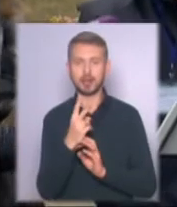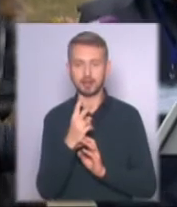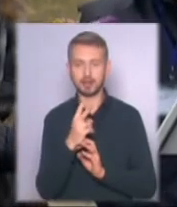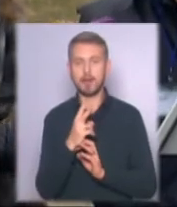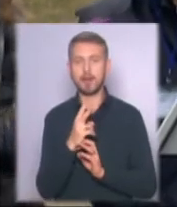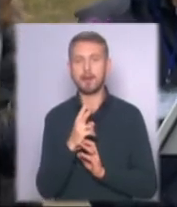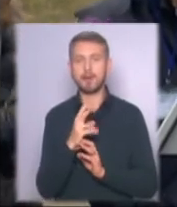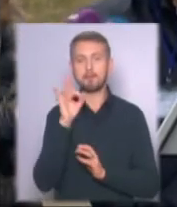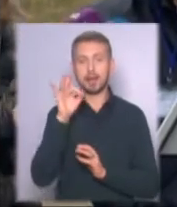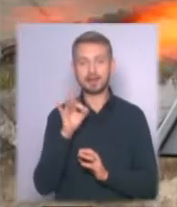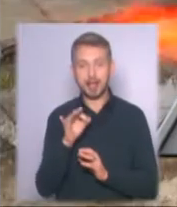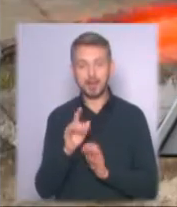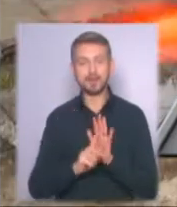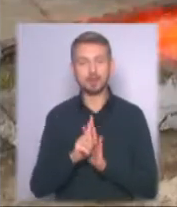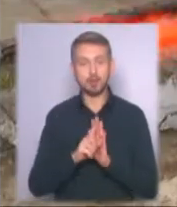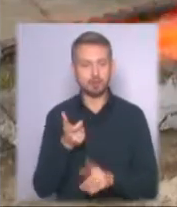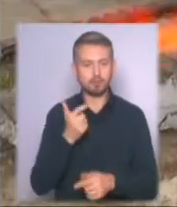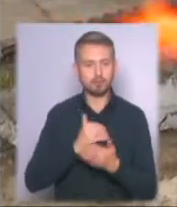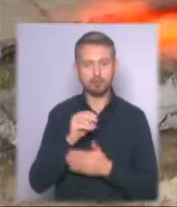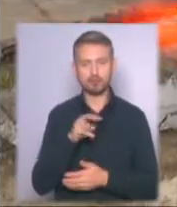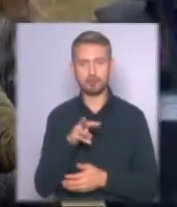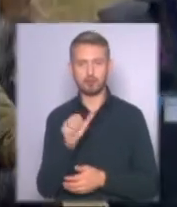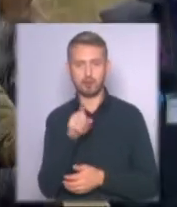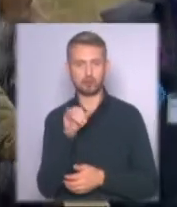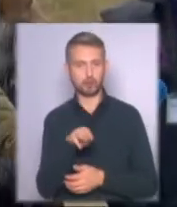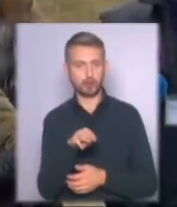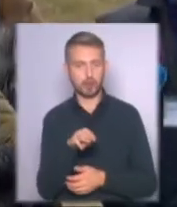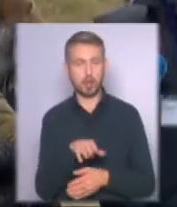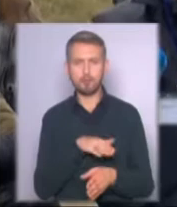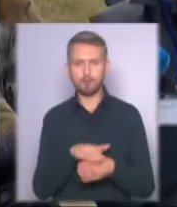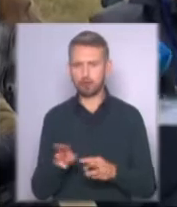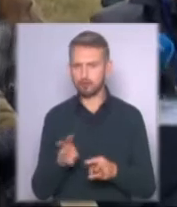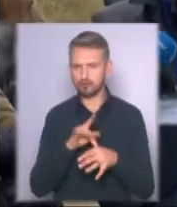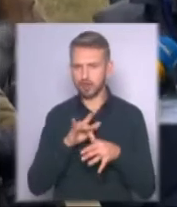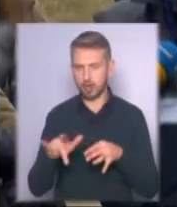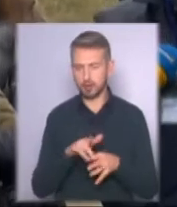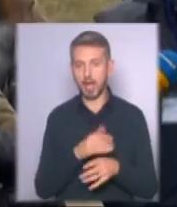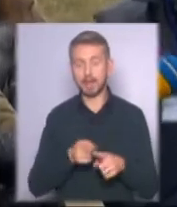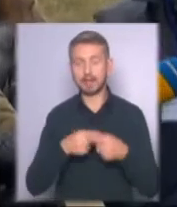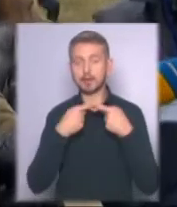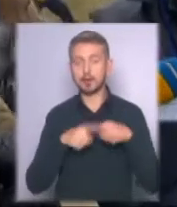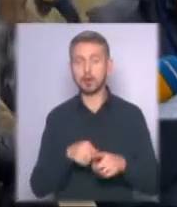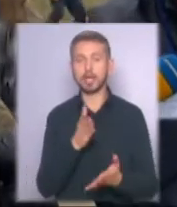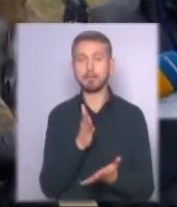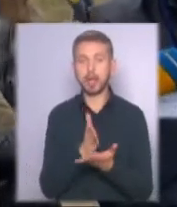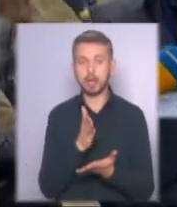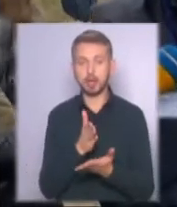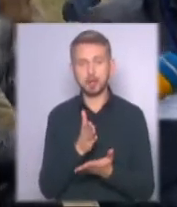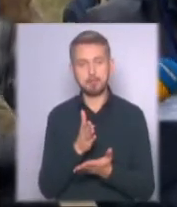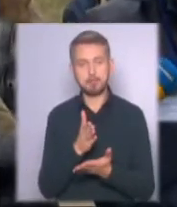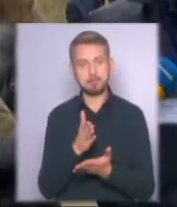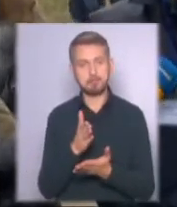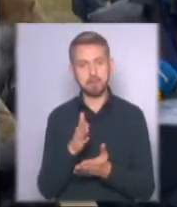ніж у мазута. Полное сжигание абсолютно. И эта технология имеет преимущества